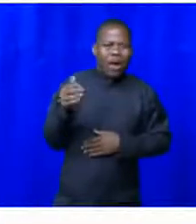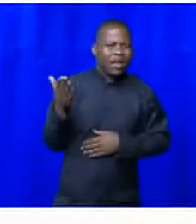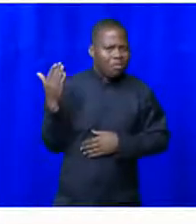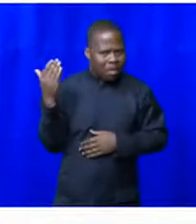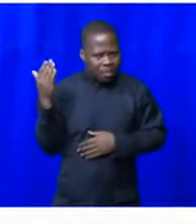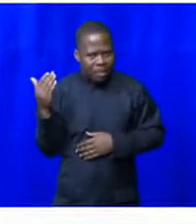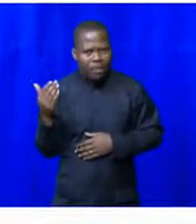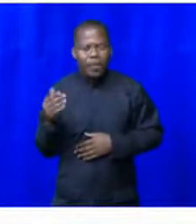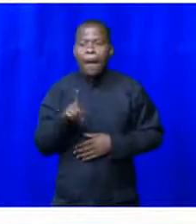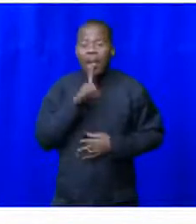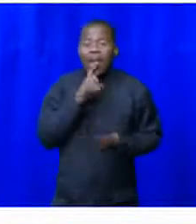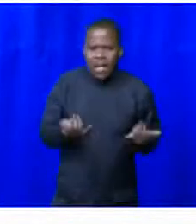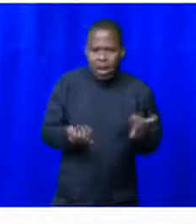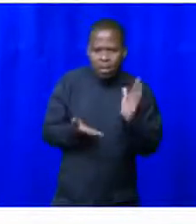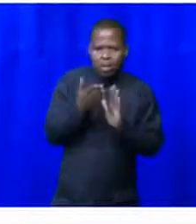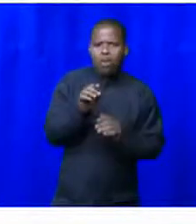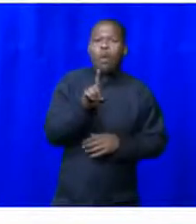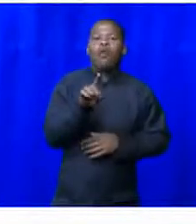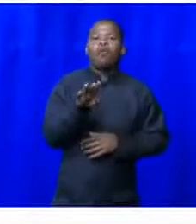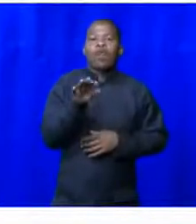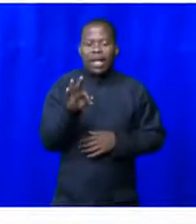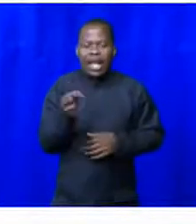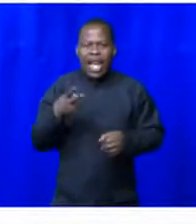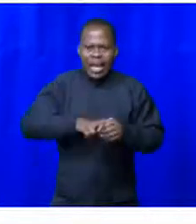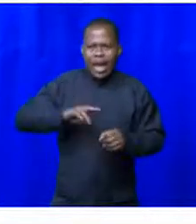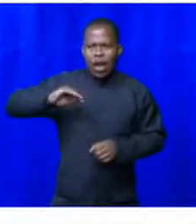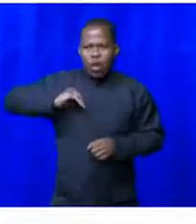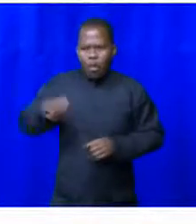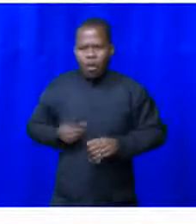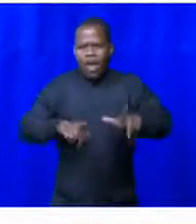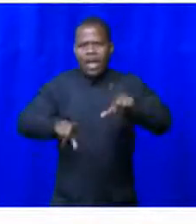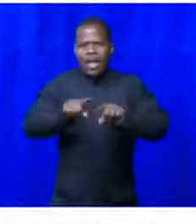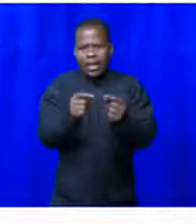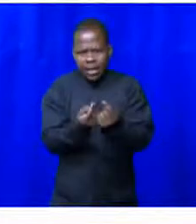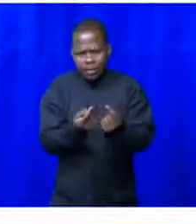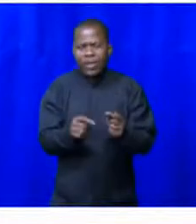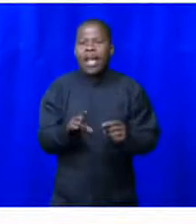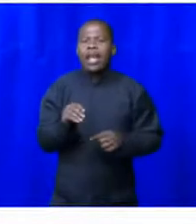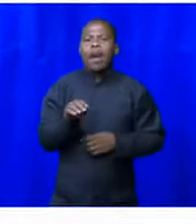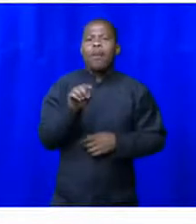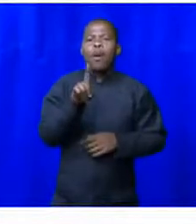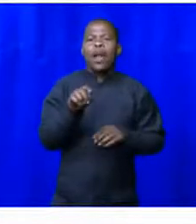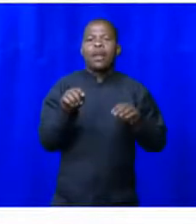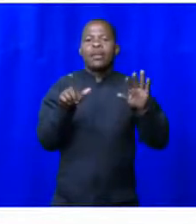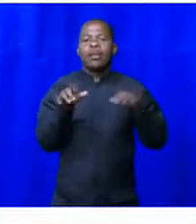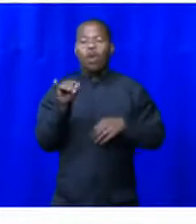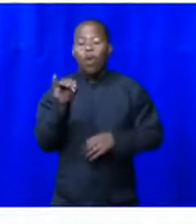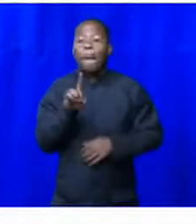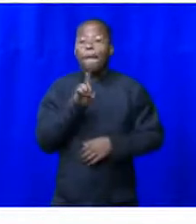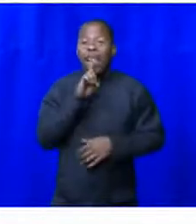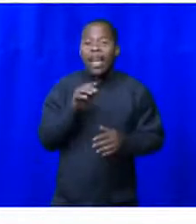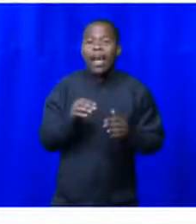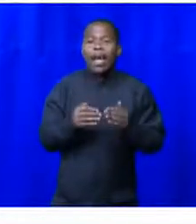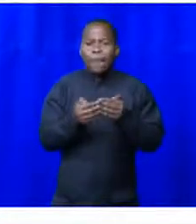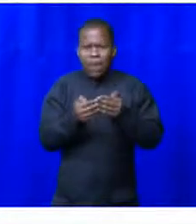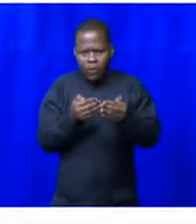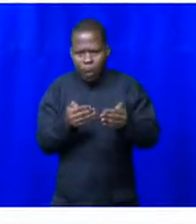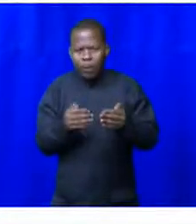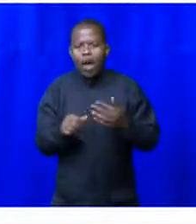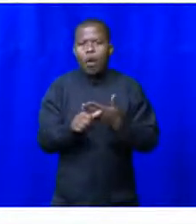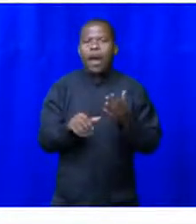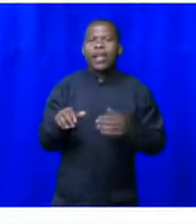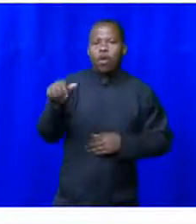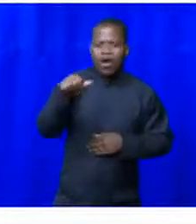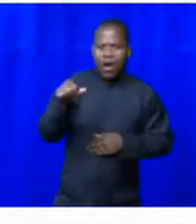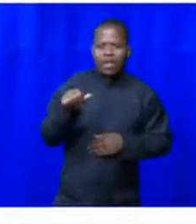kugcina kuphuma lama-rankings. Ngaphansi kwabomake sithebe samhlekazi sesenzaweni yes-171, kanti nakugcina le